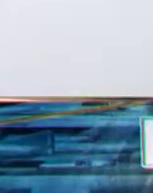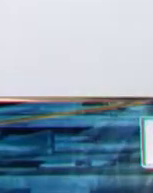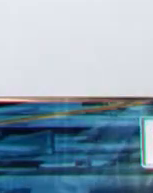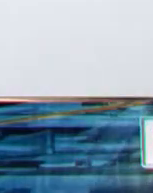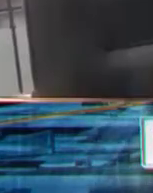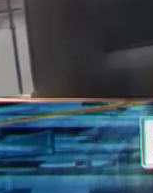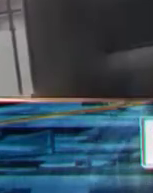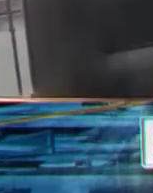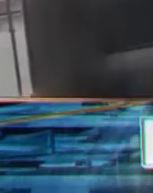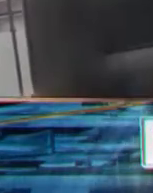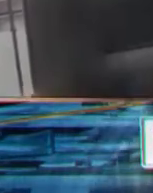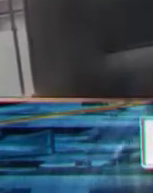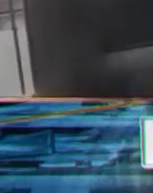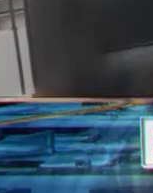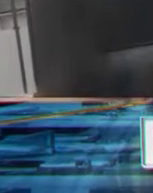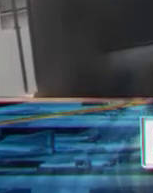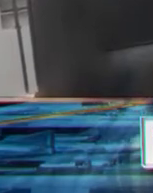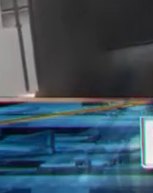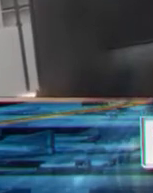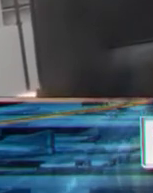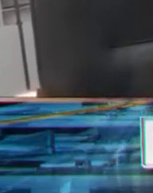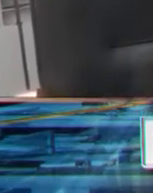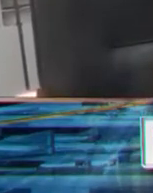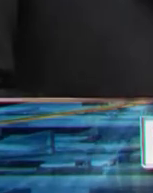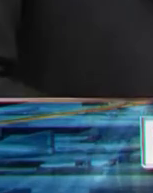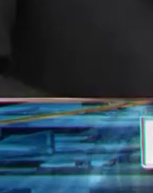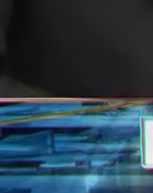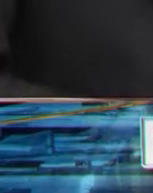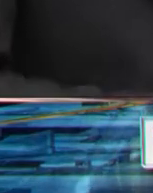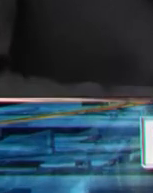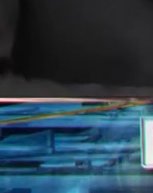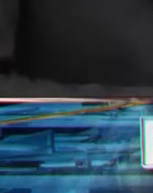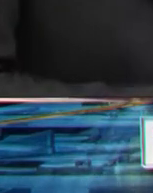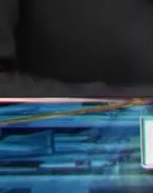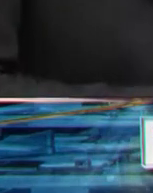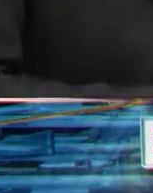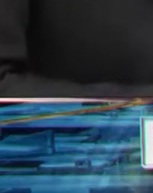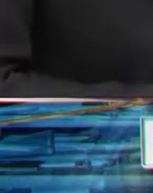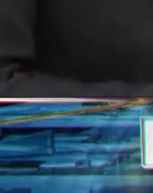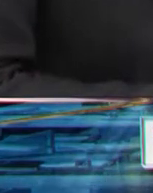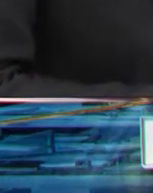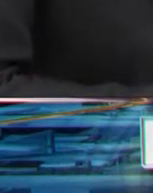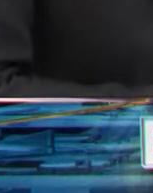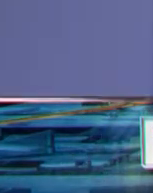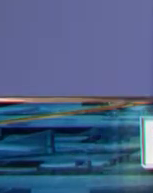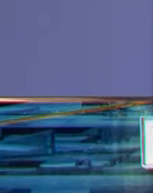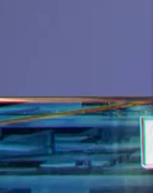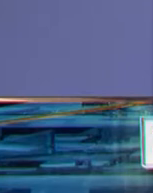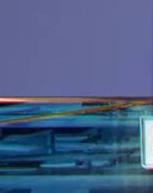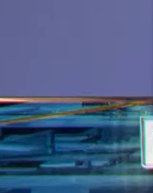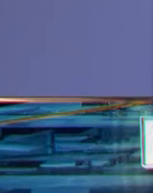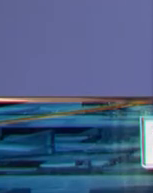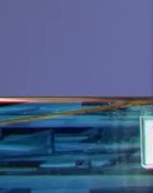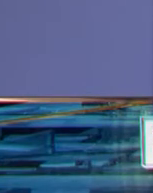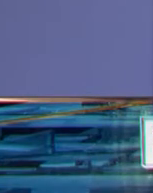Ай сайын орта есеппен 50 мыңға жуық адам жұмыстан қысқарады. Бұл елдегі статистика. Жалпы еңбек шарты бұзылып, жалақы